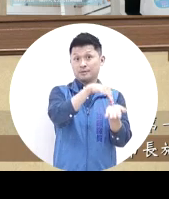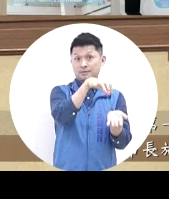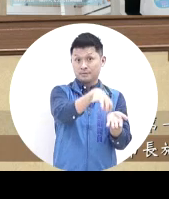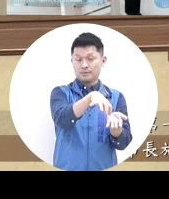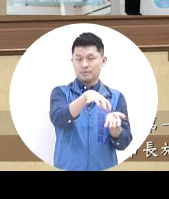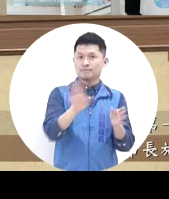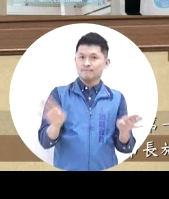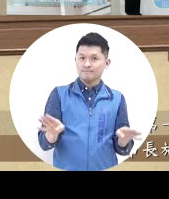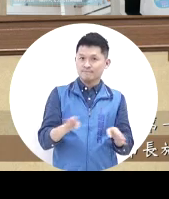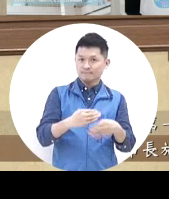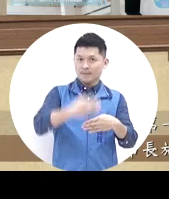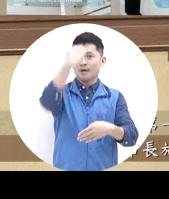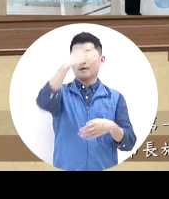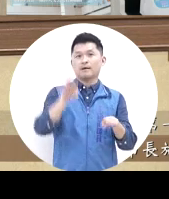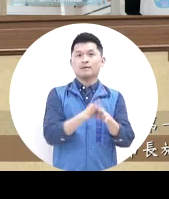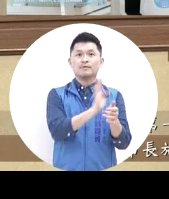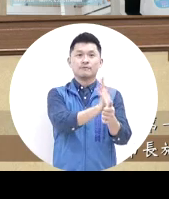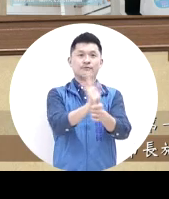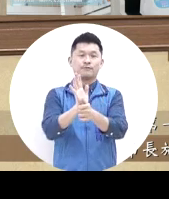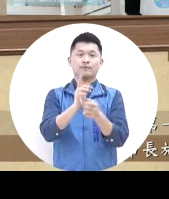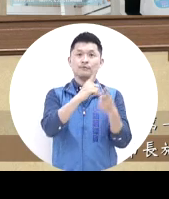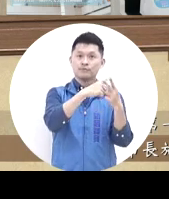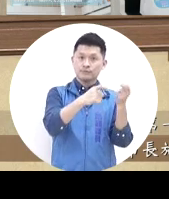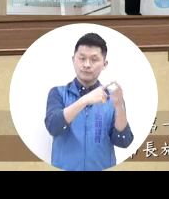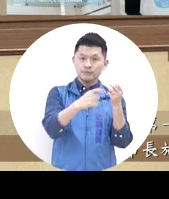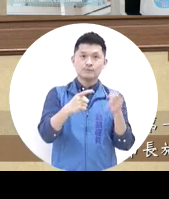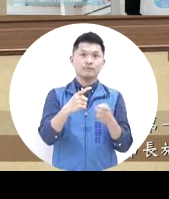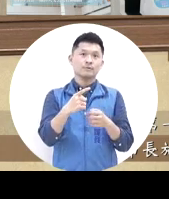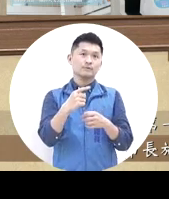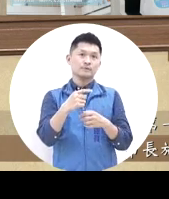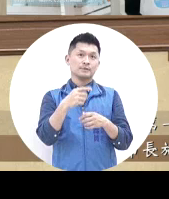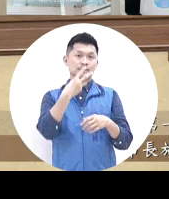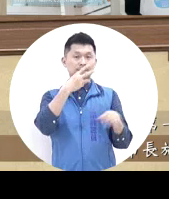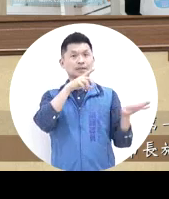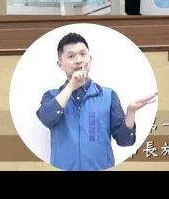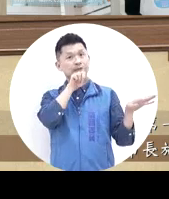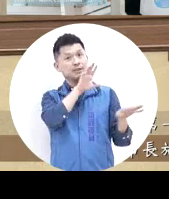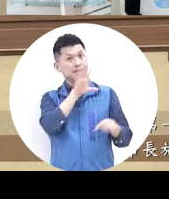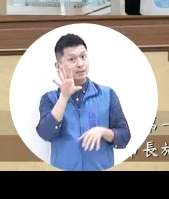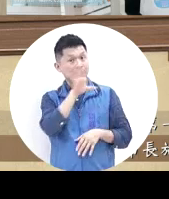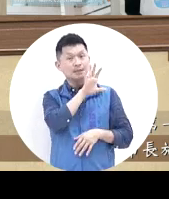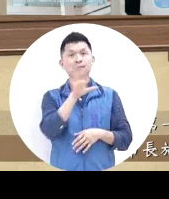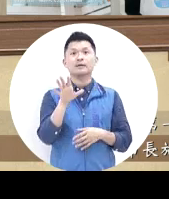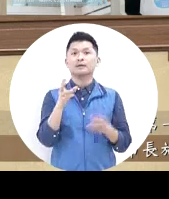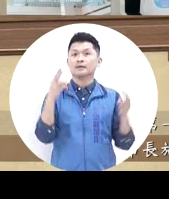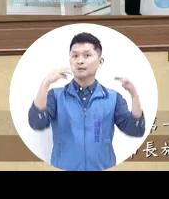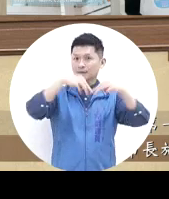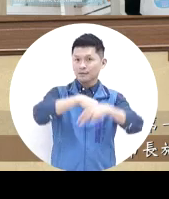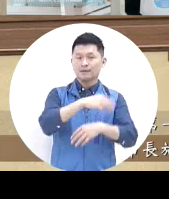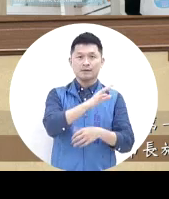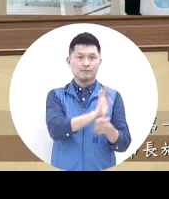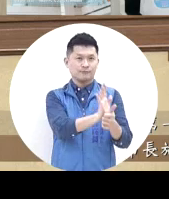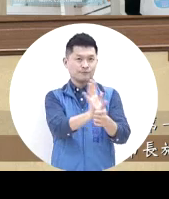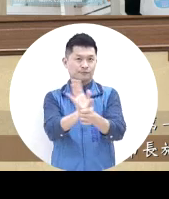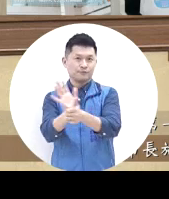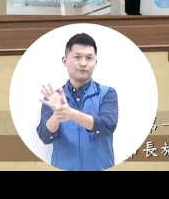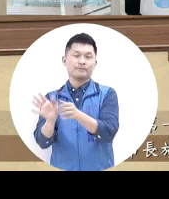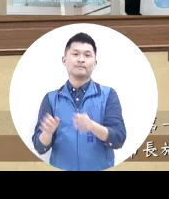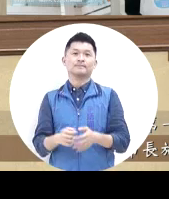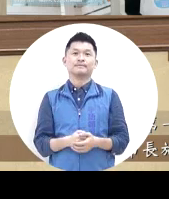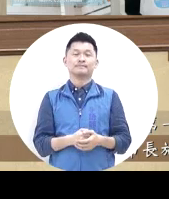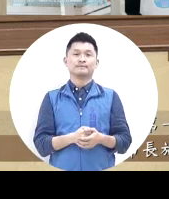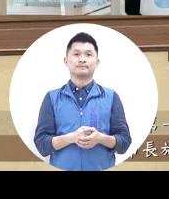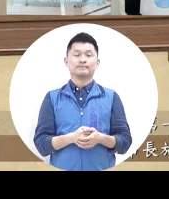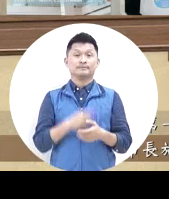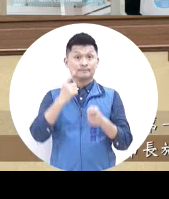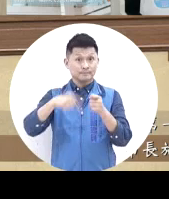务土树三鹰的民众们，那这也是历经10年的筹措。那目前每年可